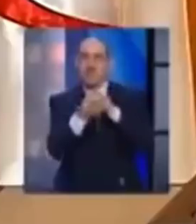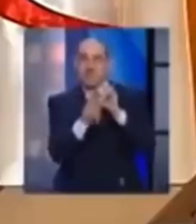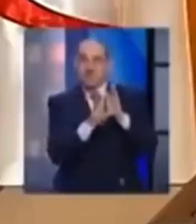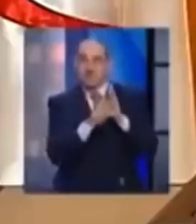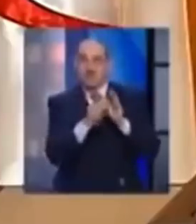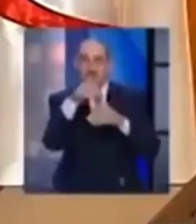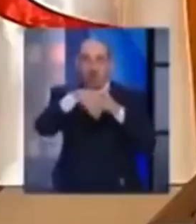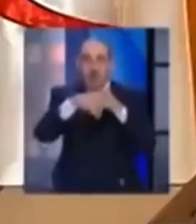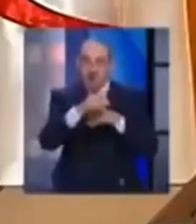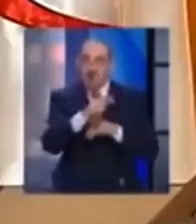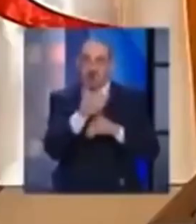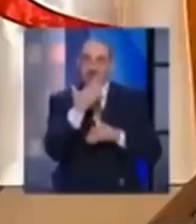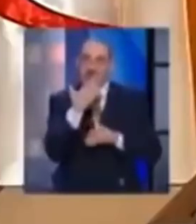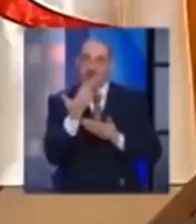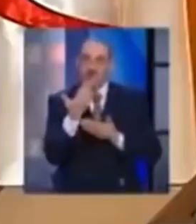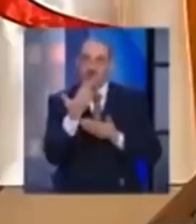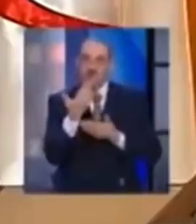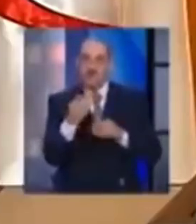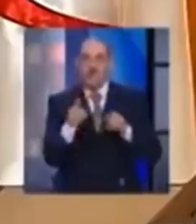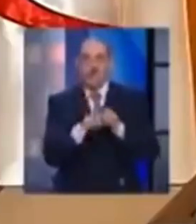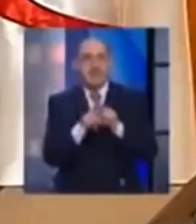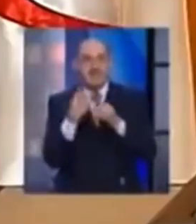به كذلك أننا